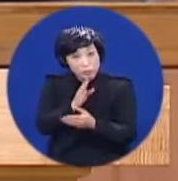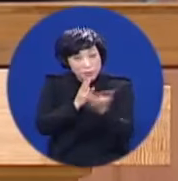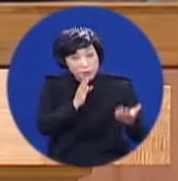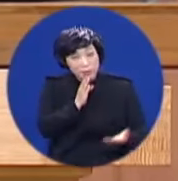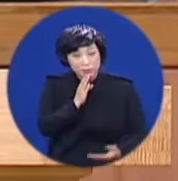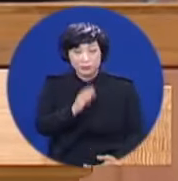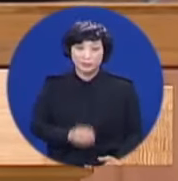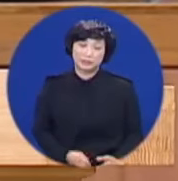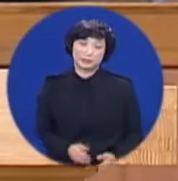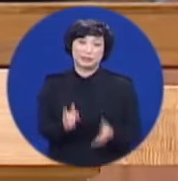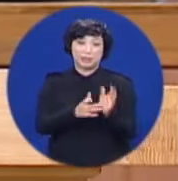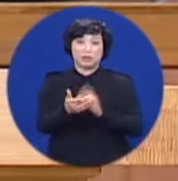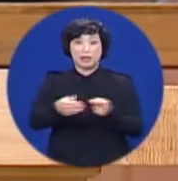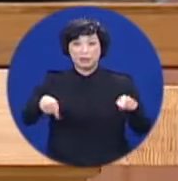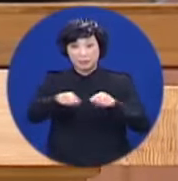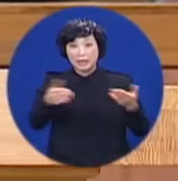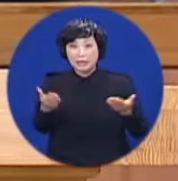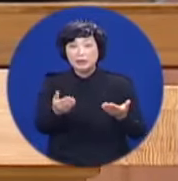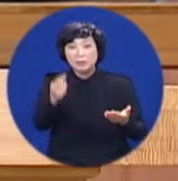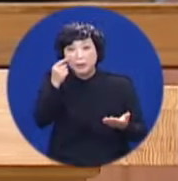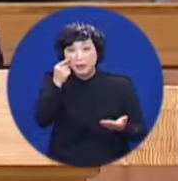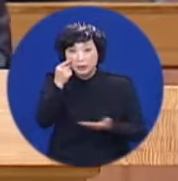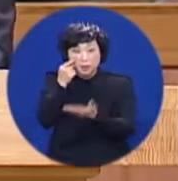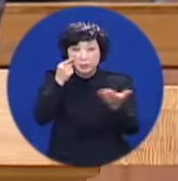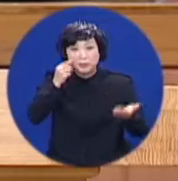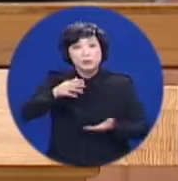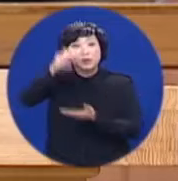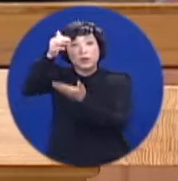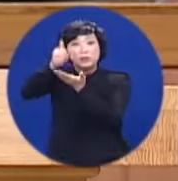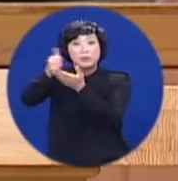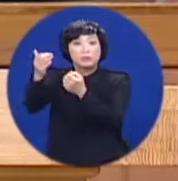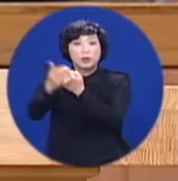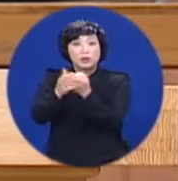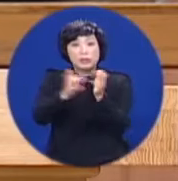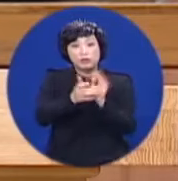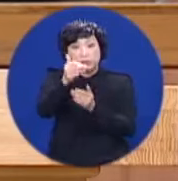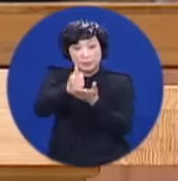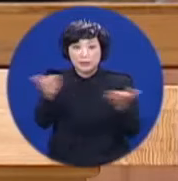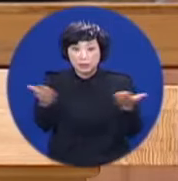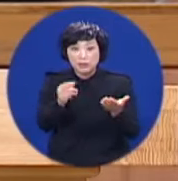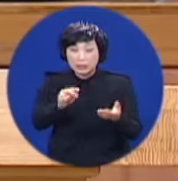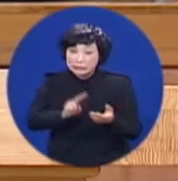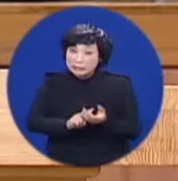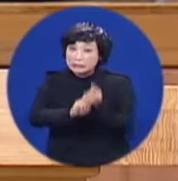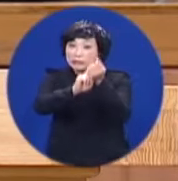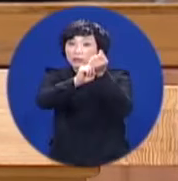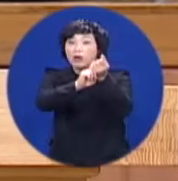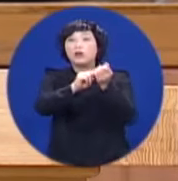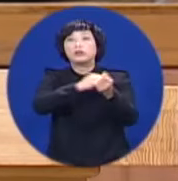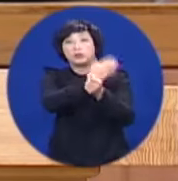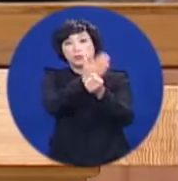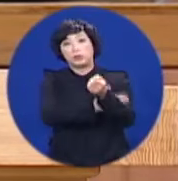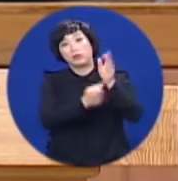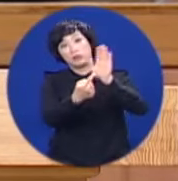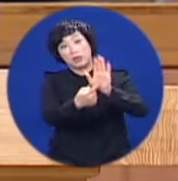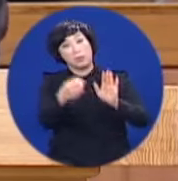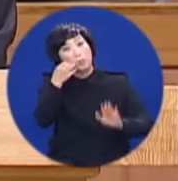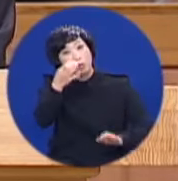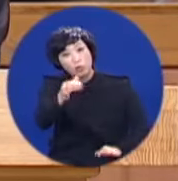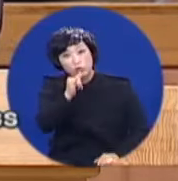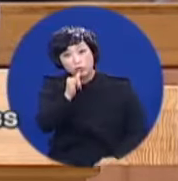그래서 예수와 함께하는 사역은 성령으로 예수께서 역사하신 이적과 능력을